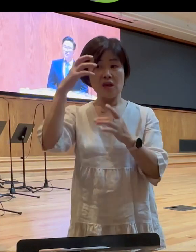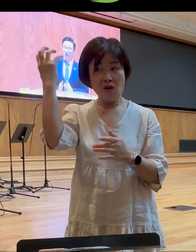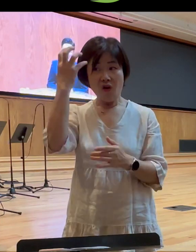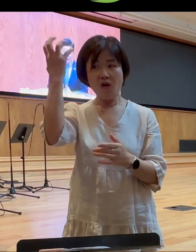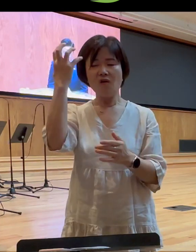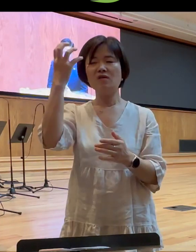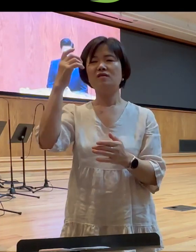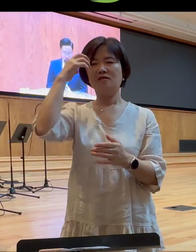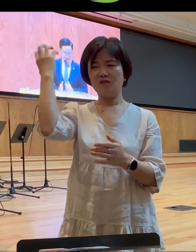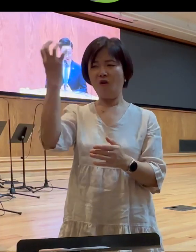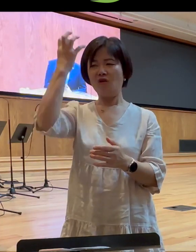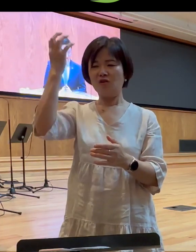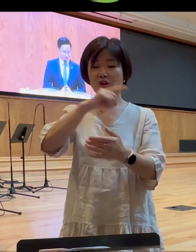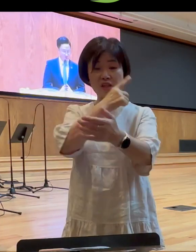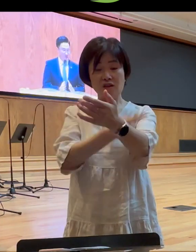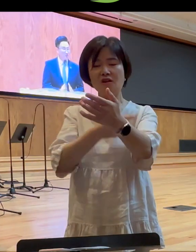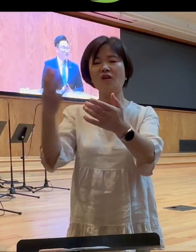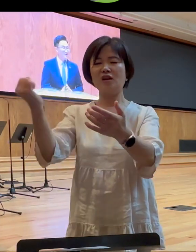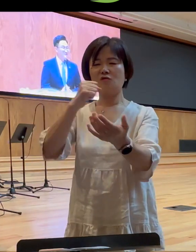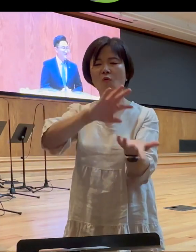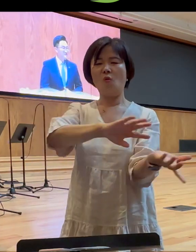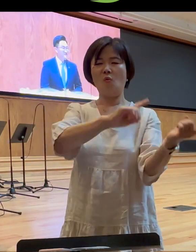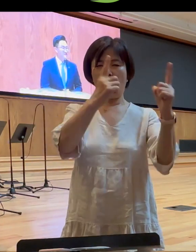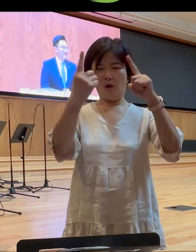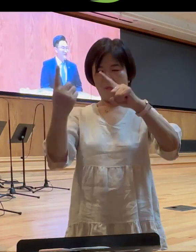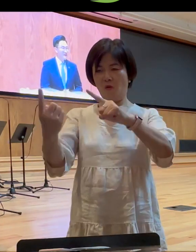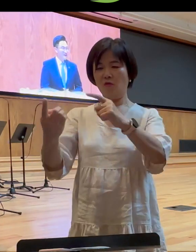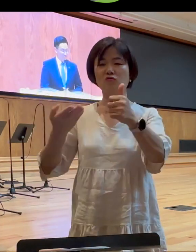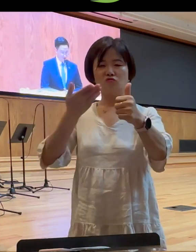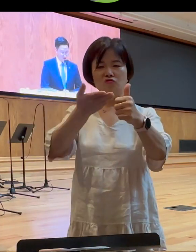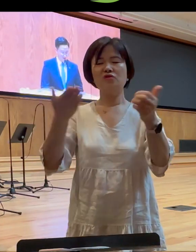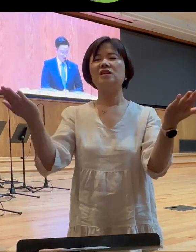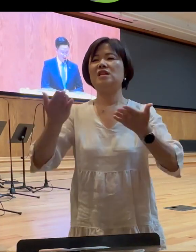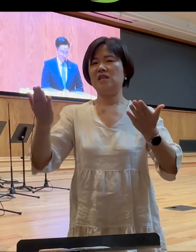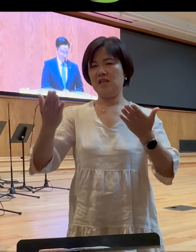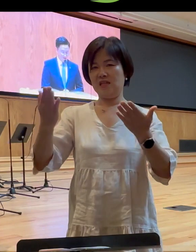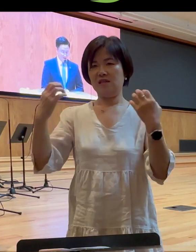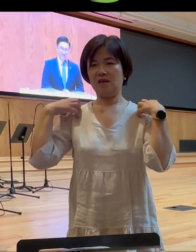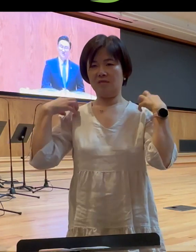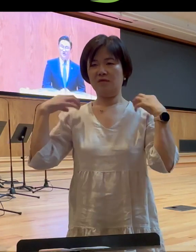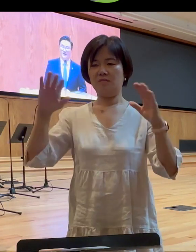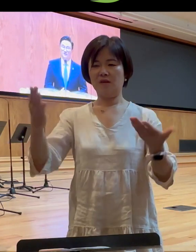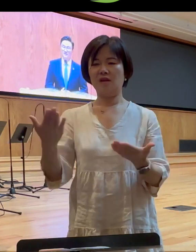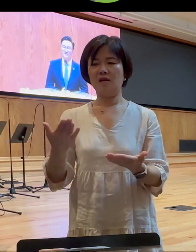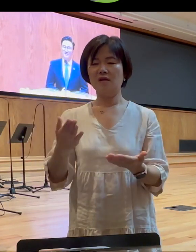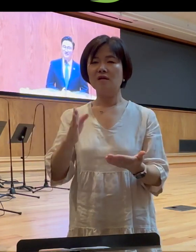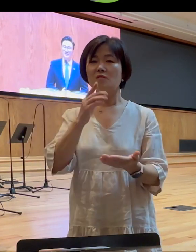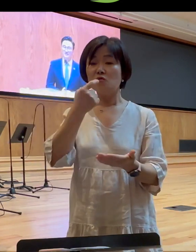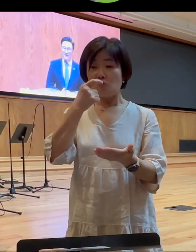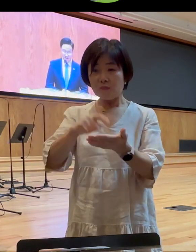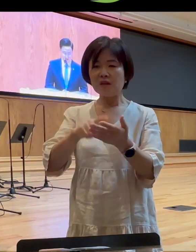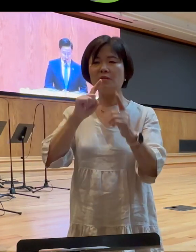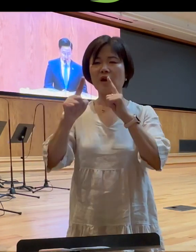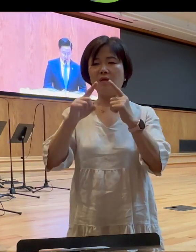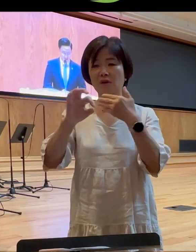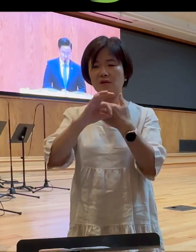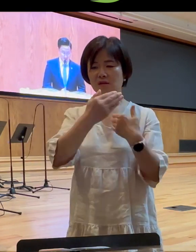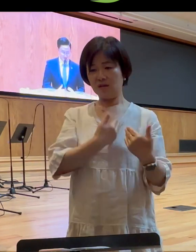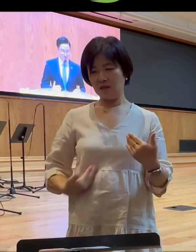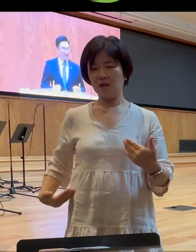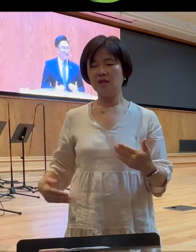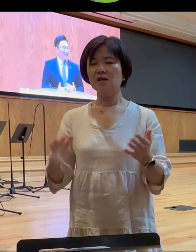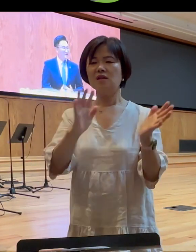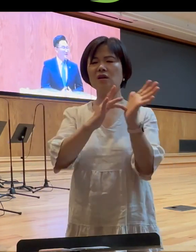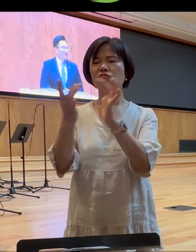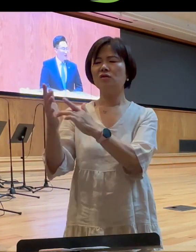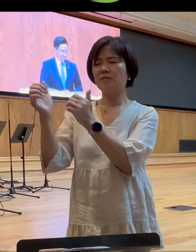곧 성령의 능력으로 회복하는 일을 해야 합니다. 쉽게 정리하면 제자는 예수님